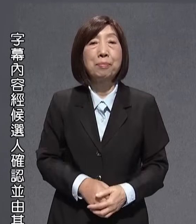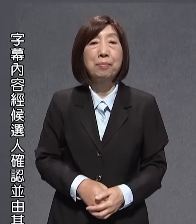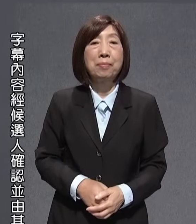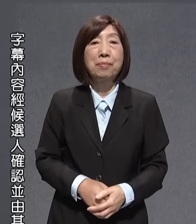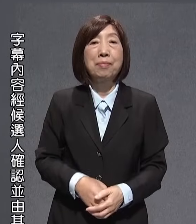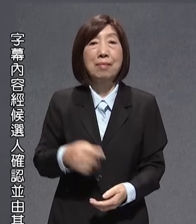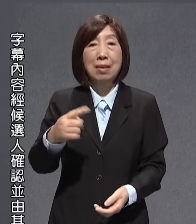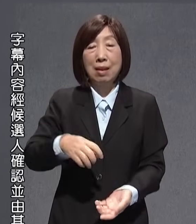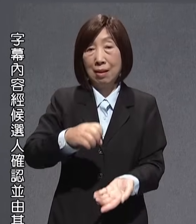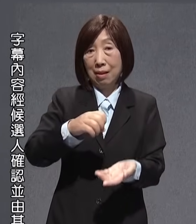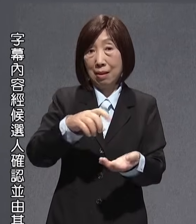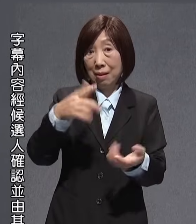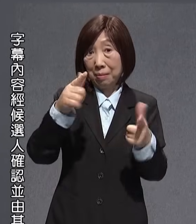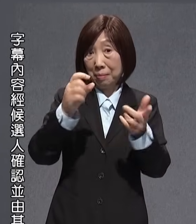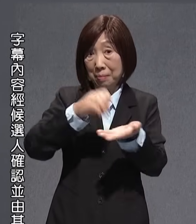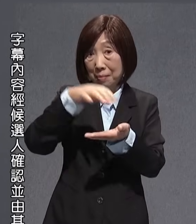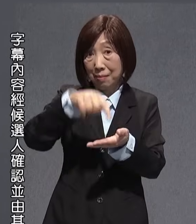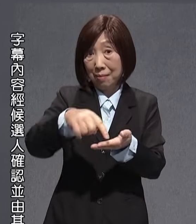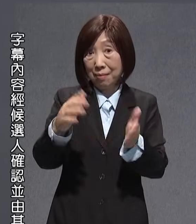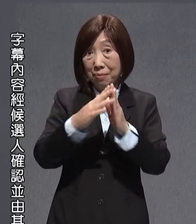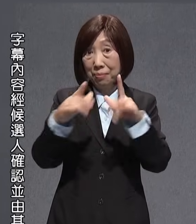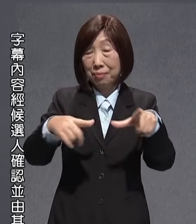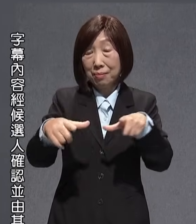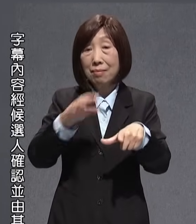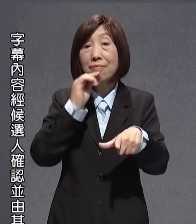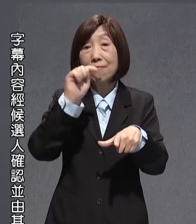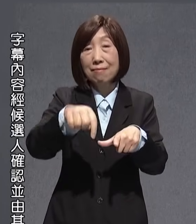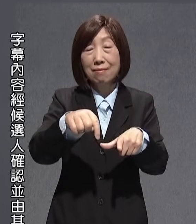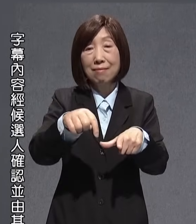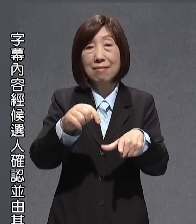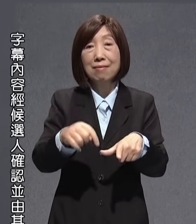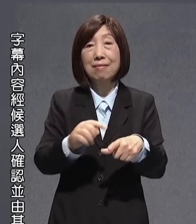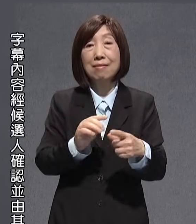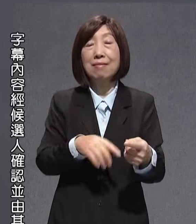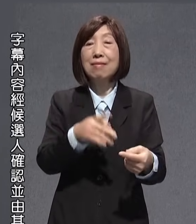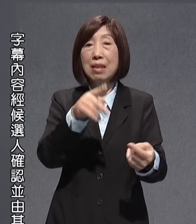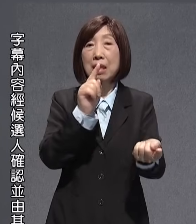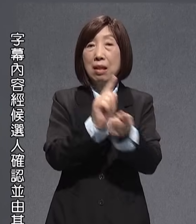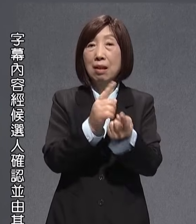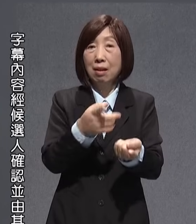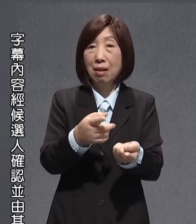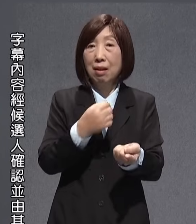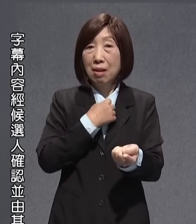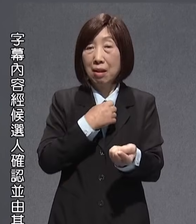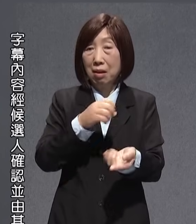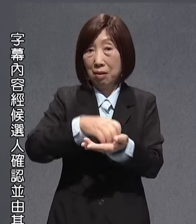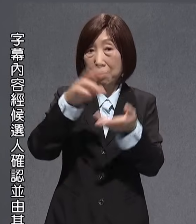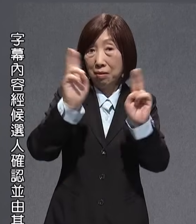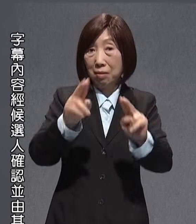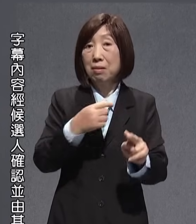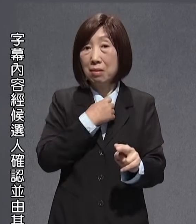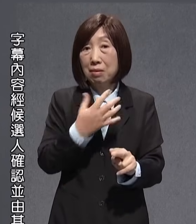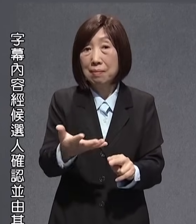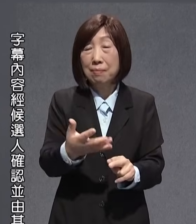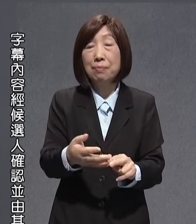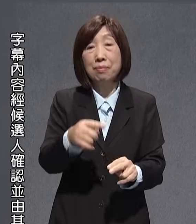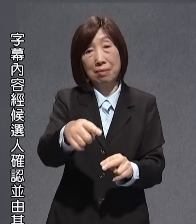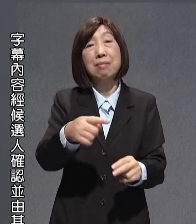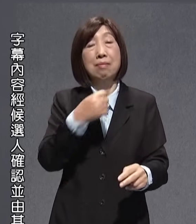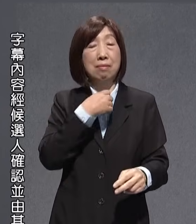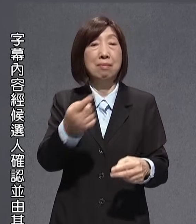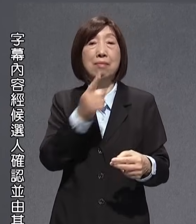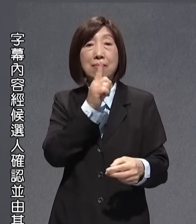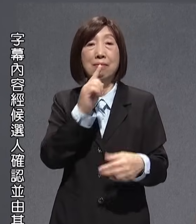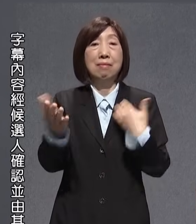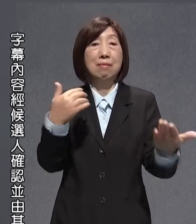走辉和家园？到底辉和家园你面对的态度要不要用核电？要讲个清楚嘛？你